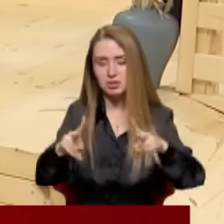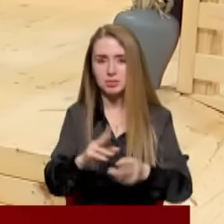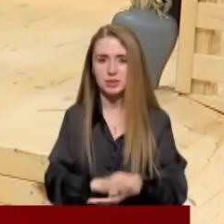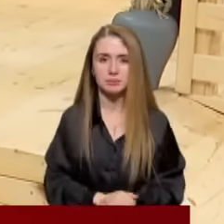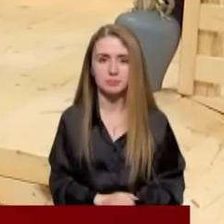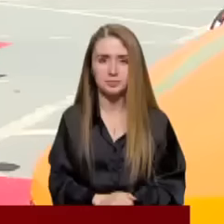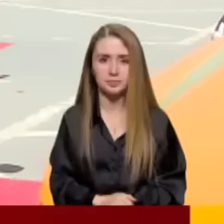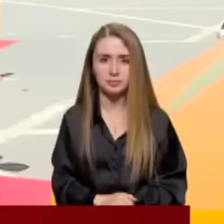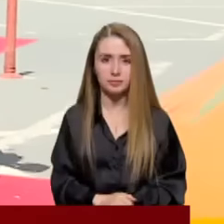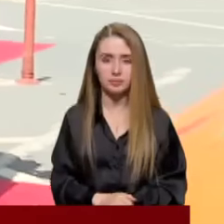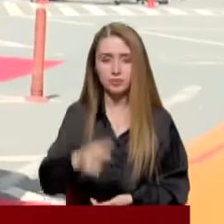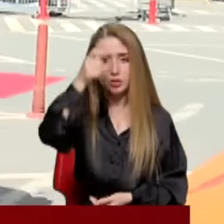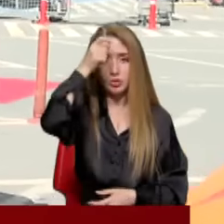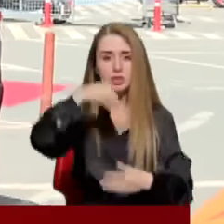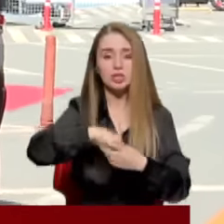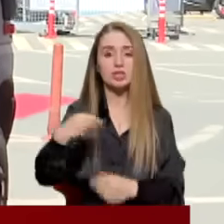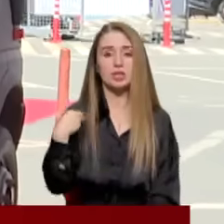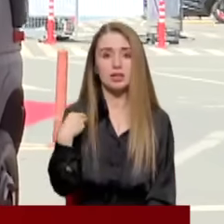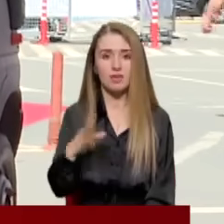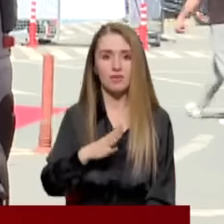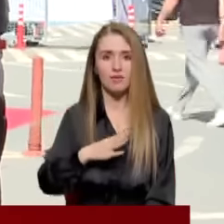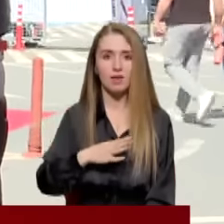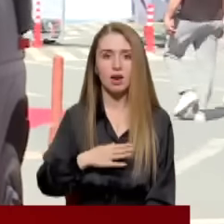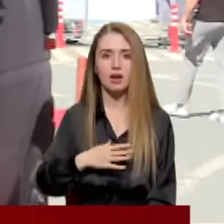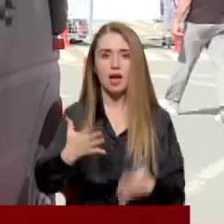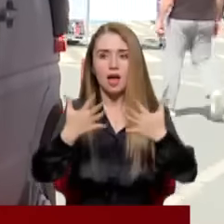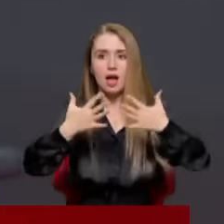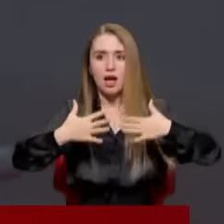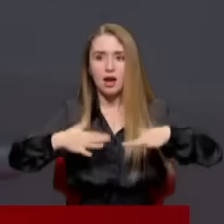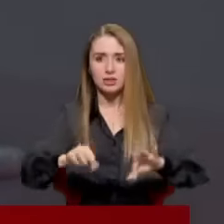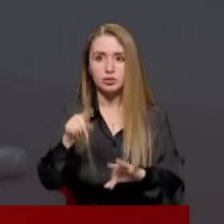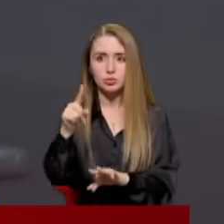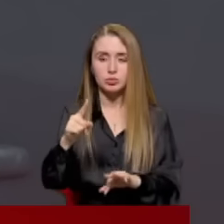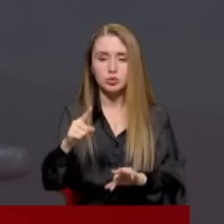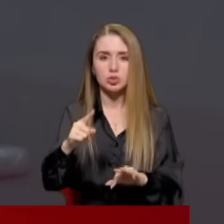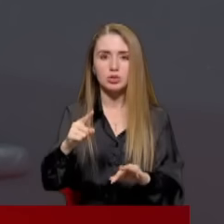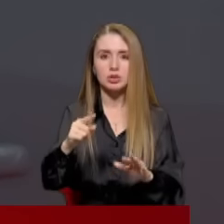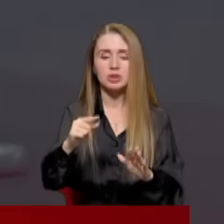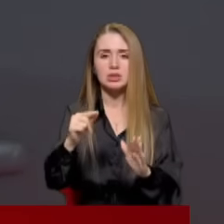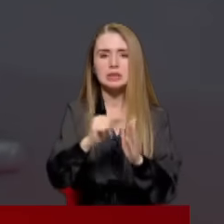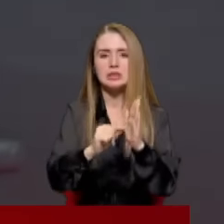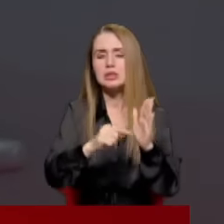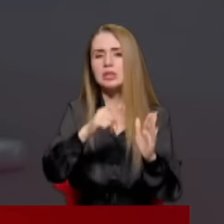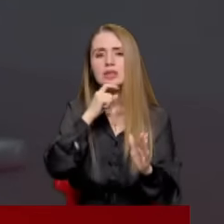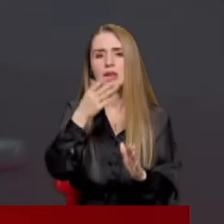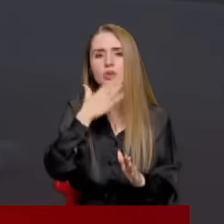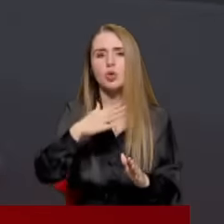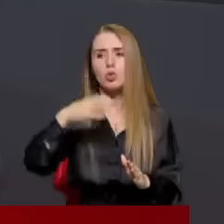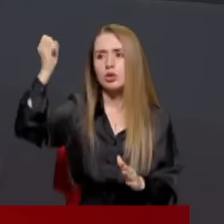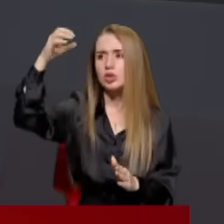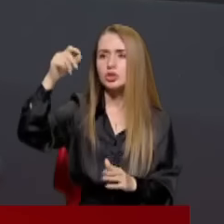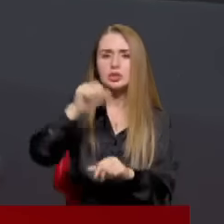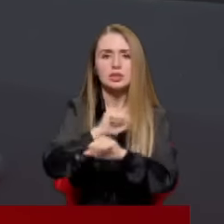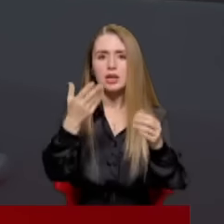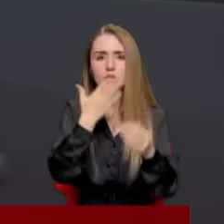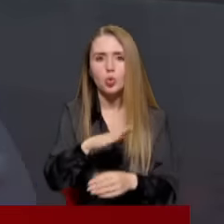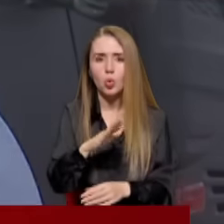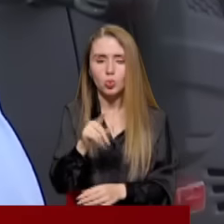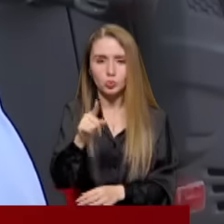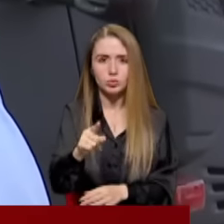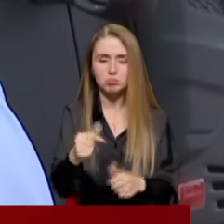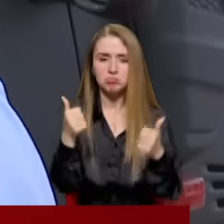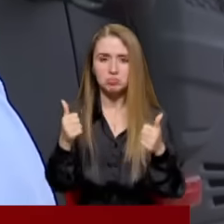yere götürebiliyorsunuz. Türkiye'de yeni bir ürün. Zırh kaplama olarak kabul edildi. Çizilmeyen, ultraviyoleden etkilenmeyen, zor şartlar için üretilen